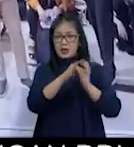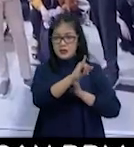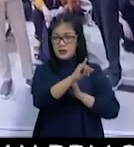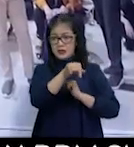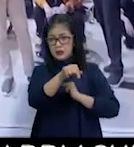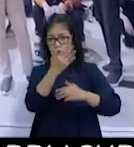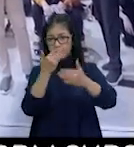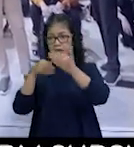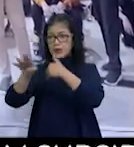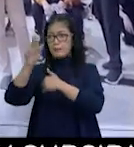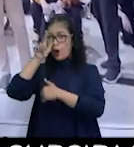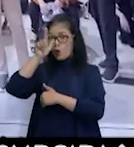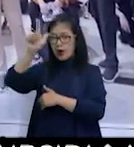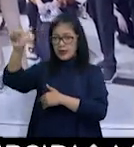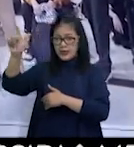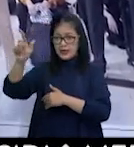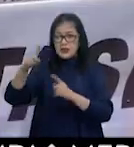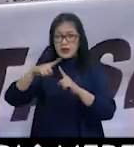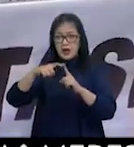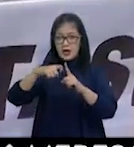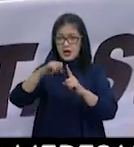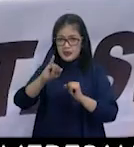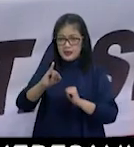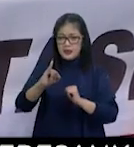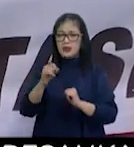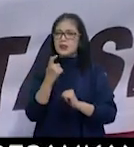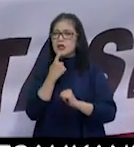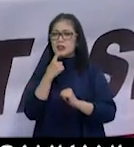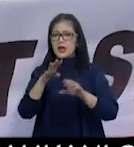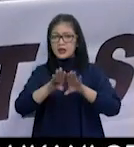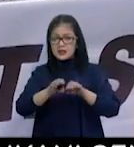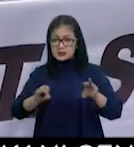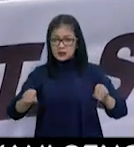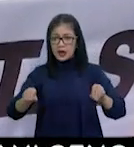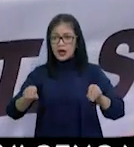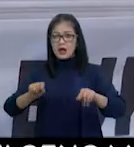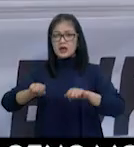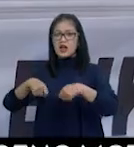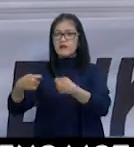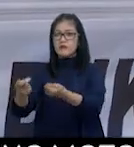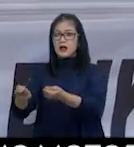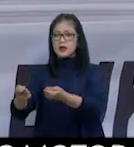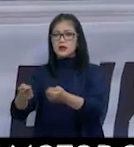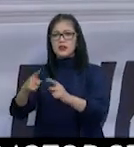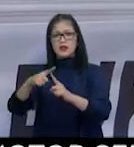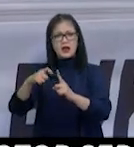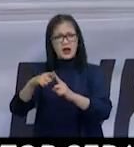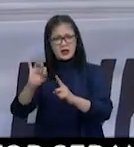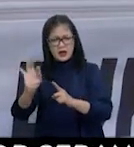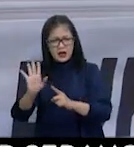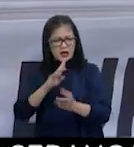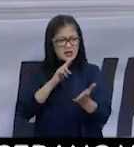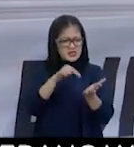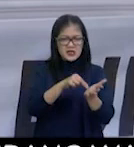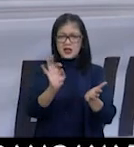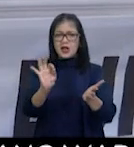sebagai perusahaan yang bergerak di bidang jasa konsultasi jaringan dan fiber optik. Tidak terdaftar di BP2MI dan tidak memiliki izin untuk